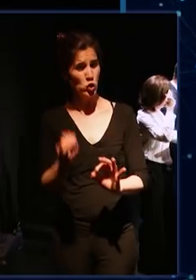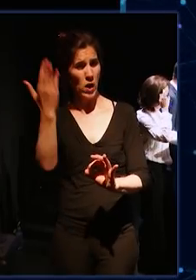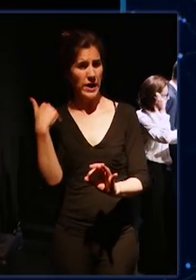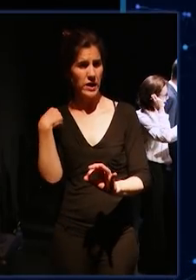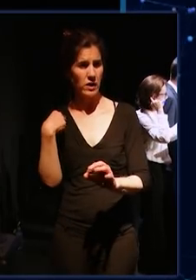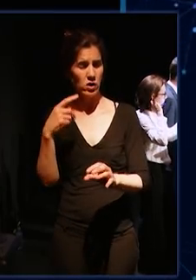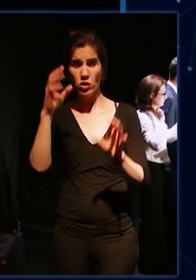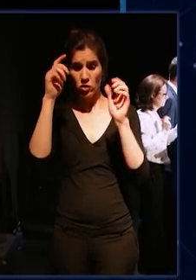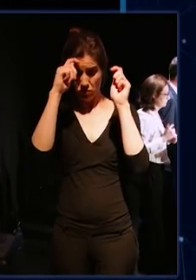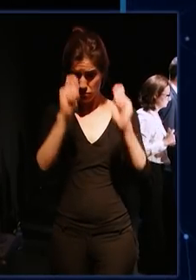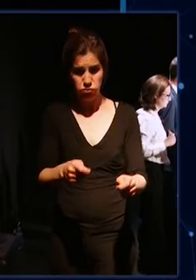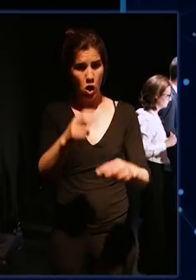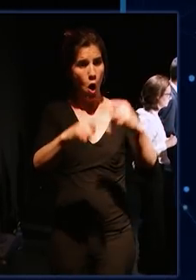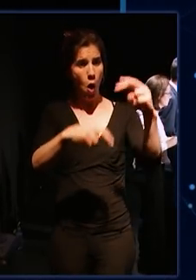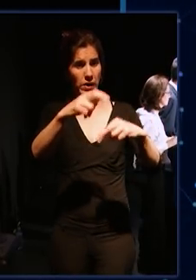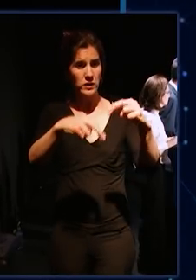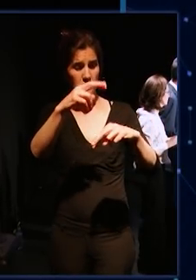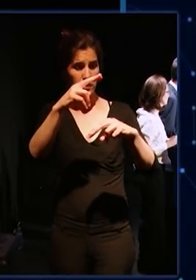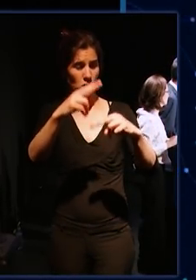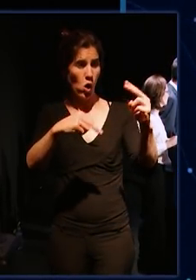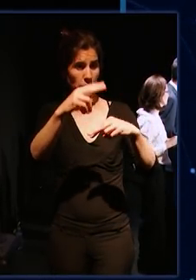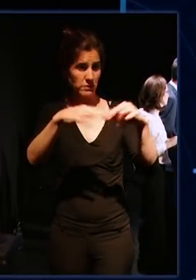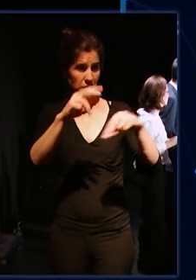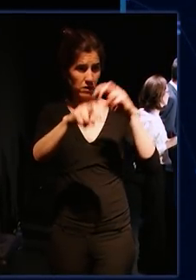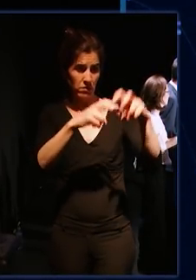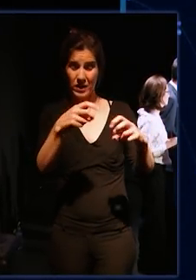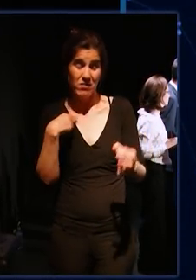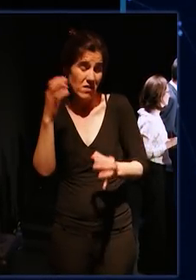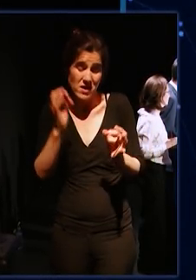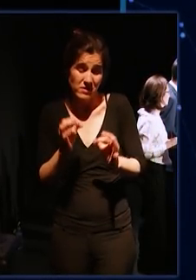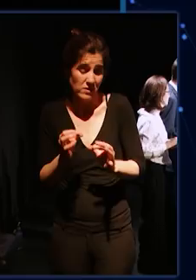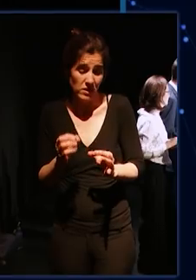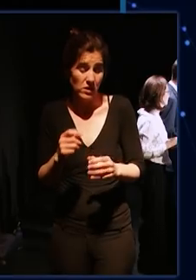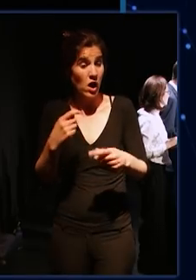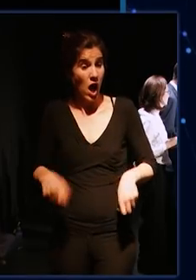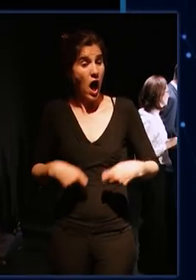era imprescindible. Evidentment, els costos de les obres són importants, que van associats a